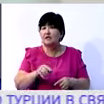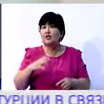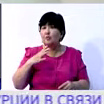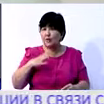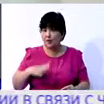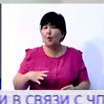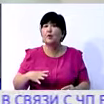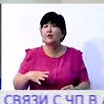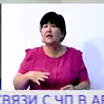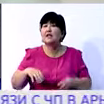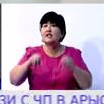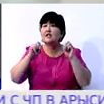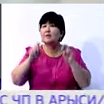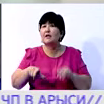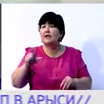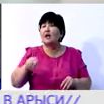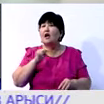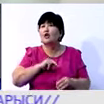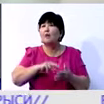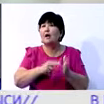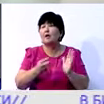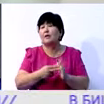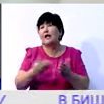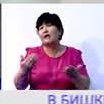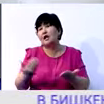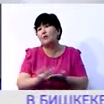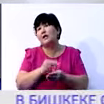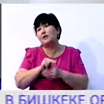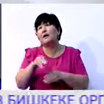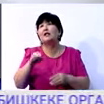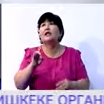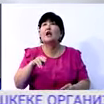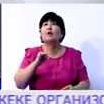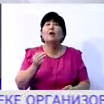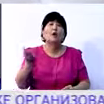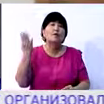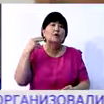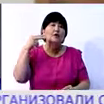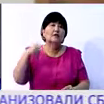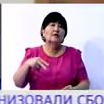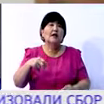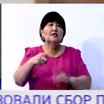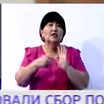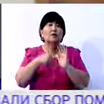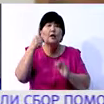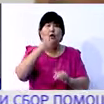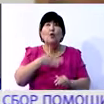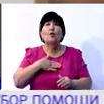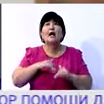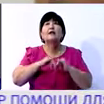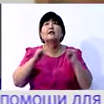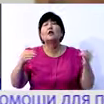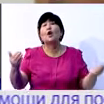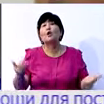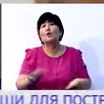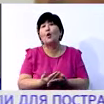приходится специалистам работать в плане мотивационной терапии. С прошлого 2018 года у нас открыто